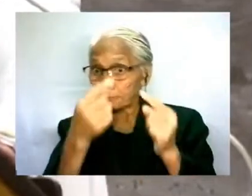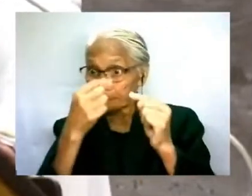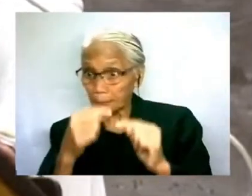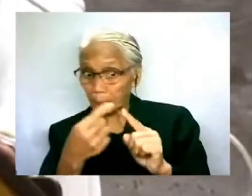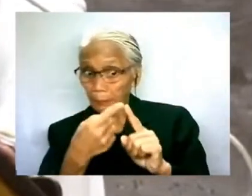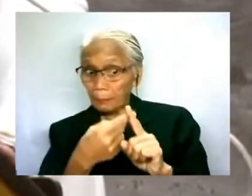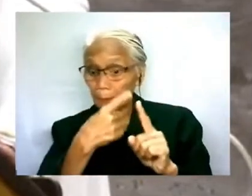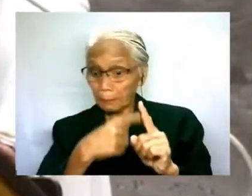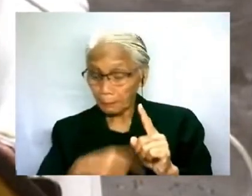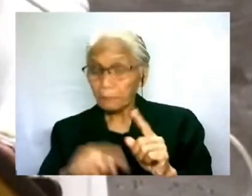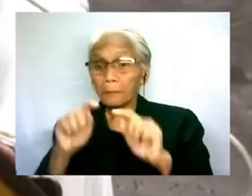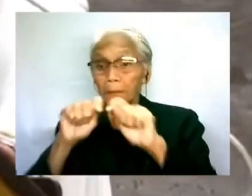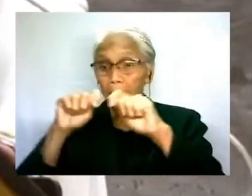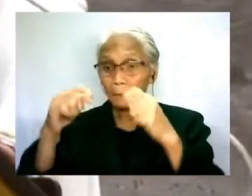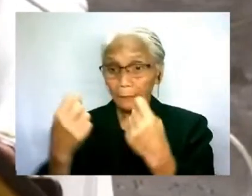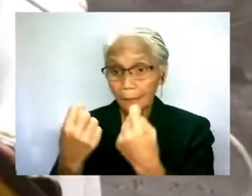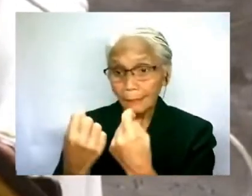Juda,